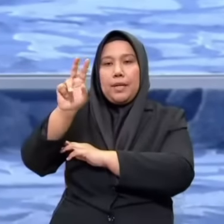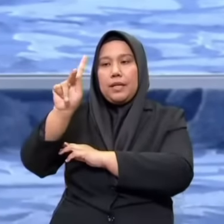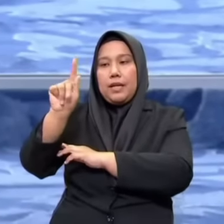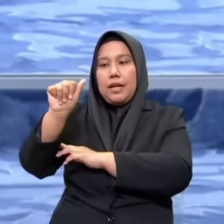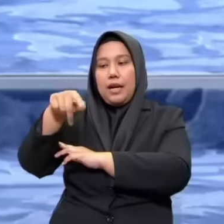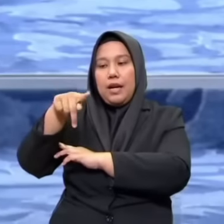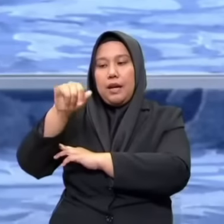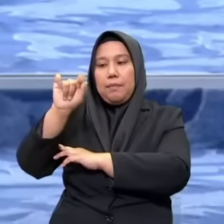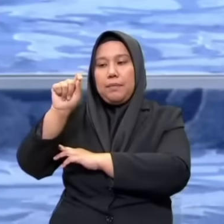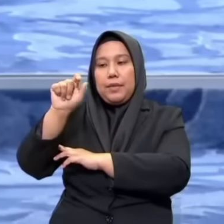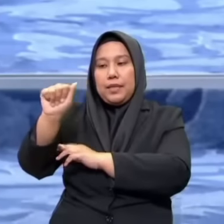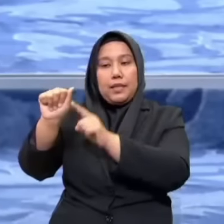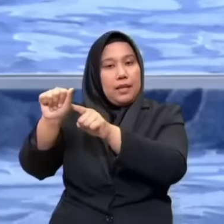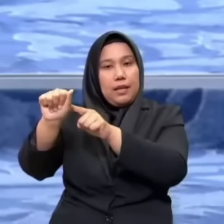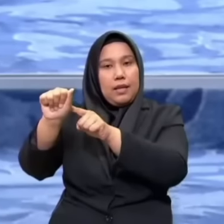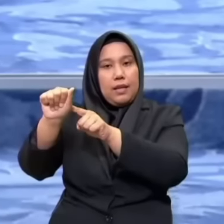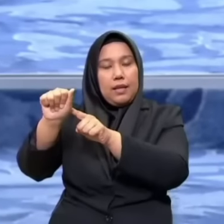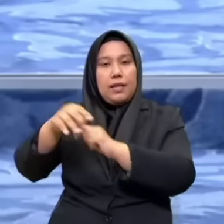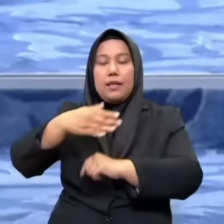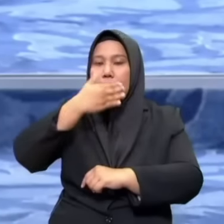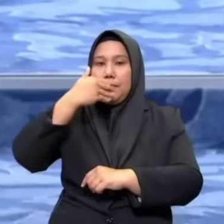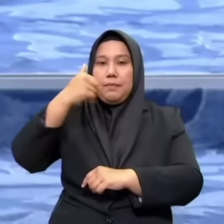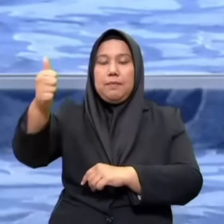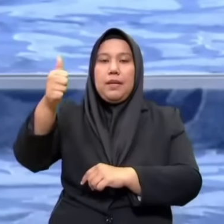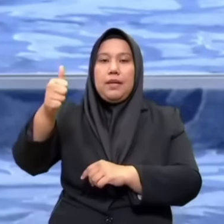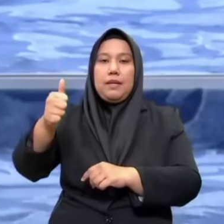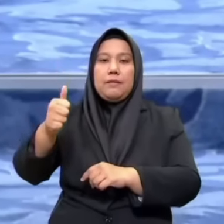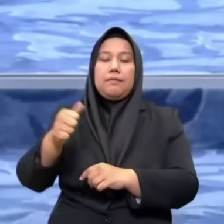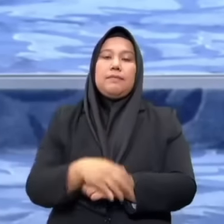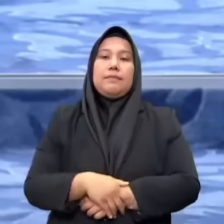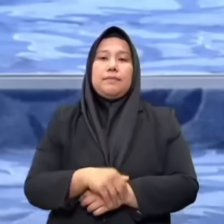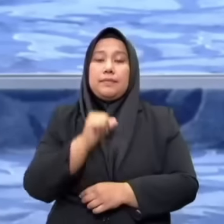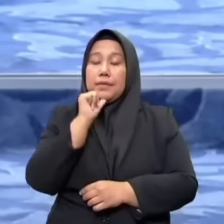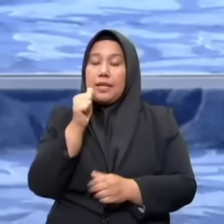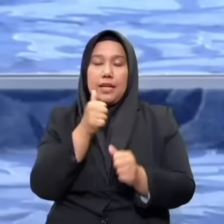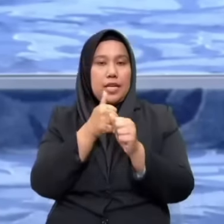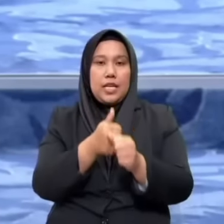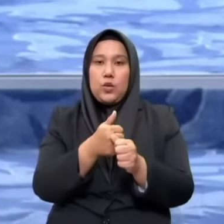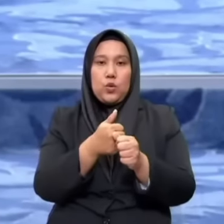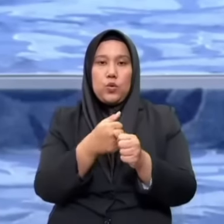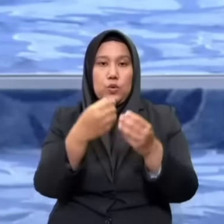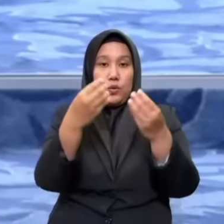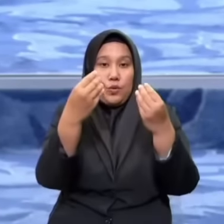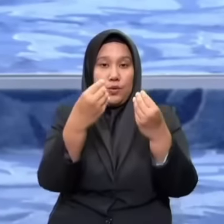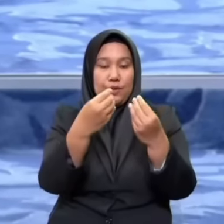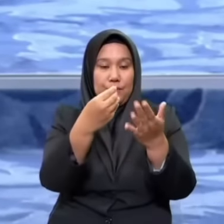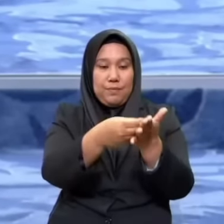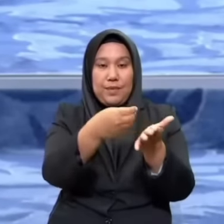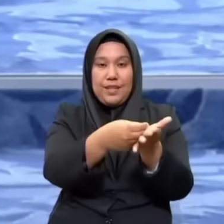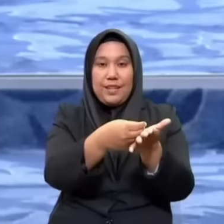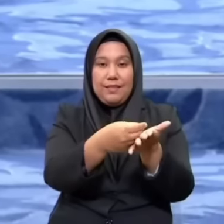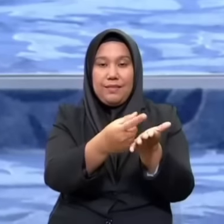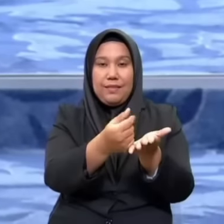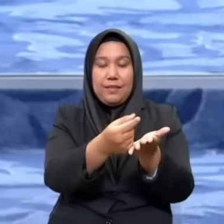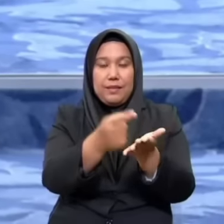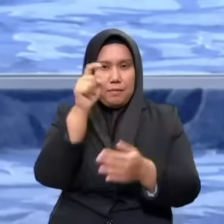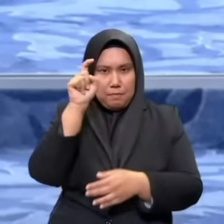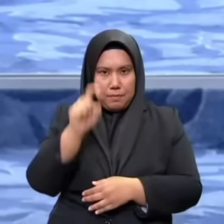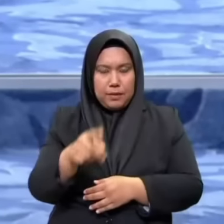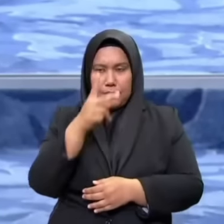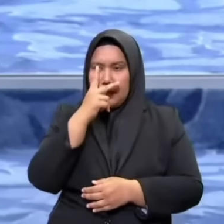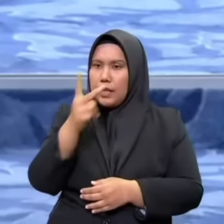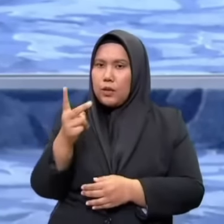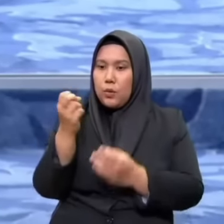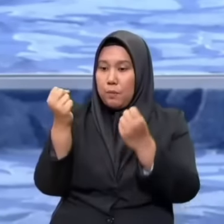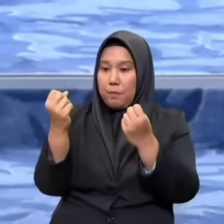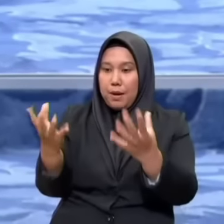rasa lebih tepat tidak ambil kira pendapatan tetapi dari segi per kapita kerana lihat juga berapa orang anak